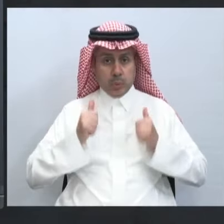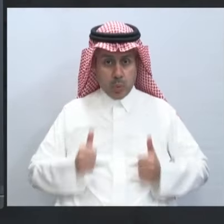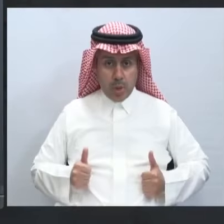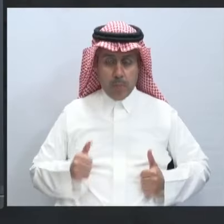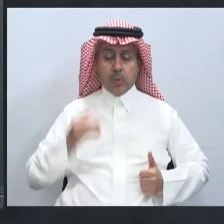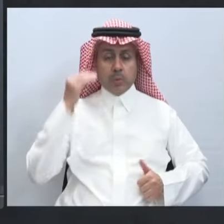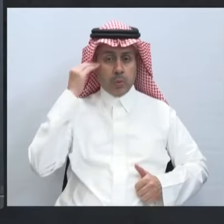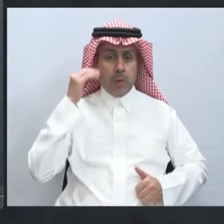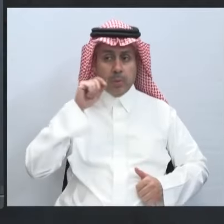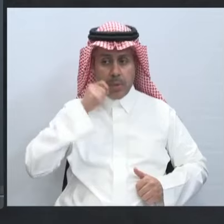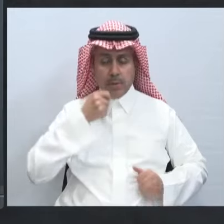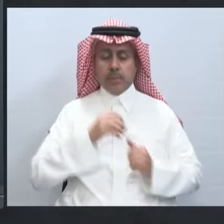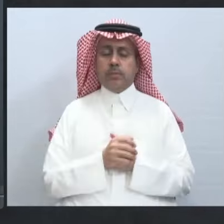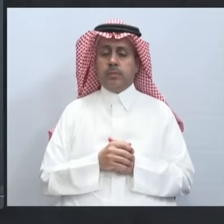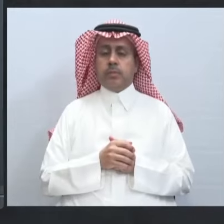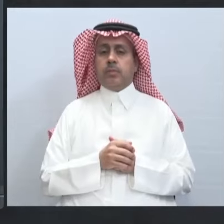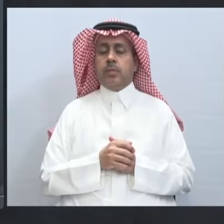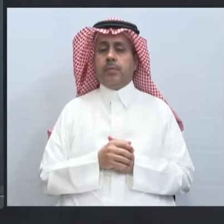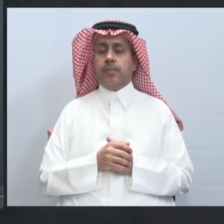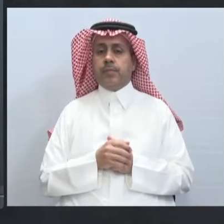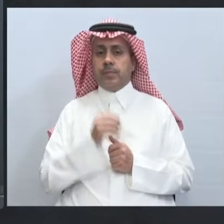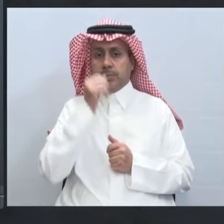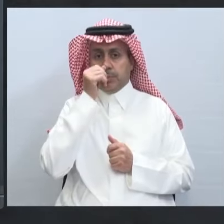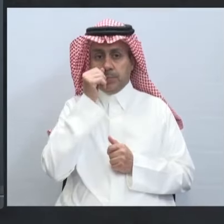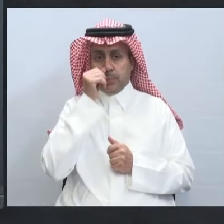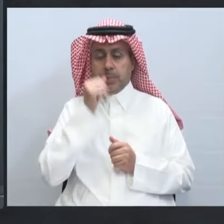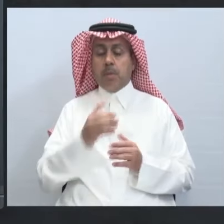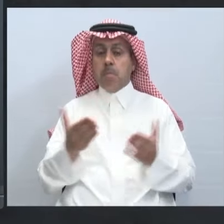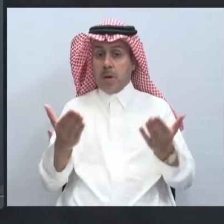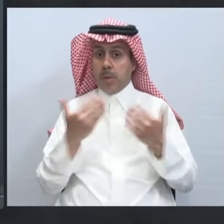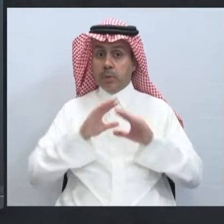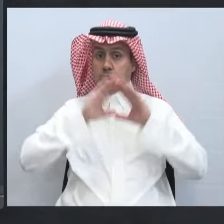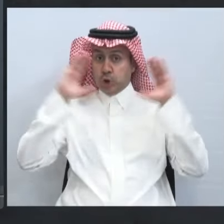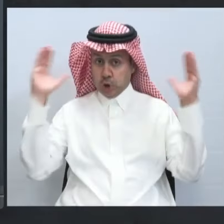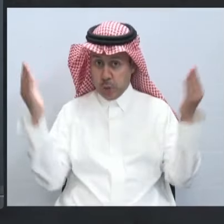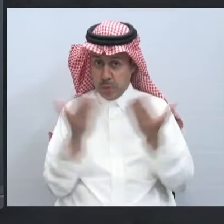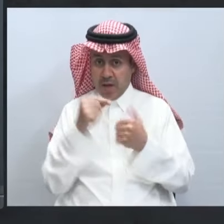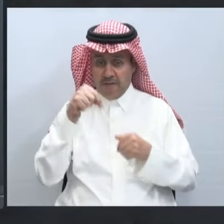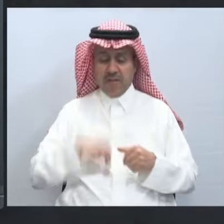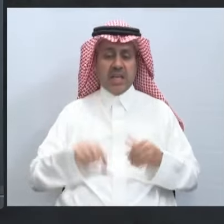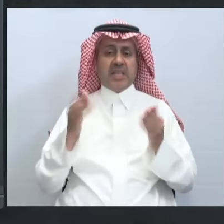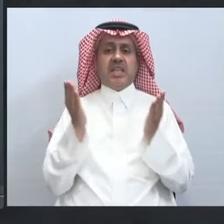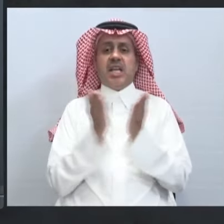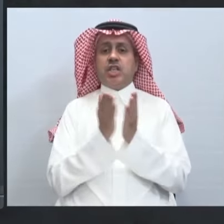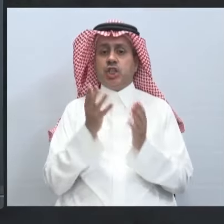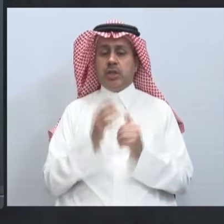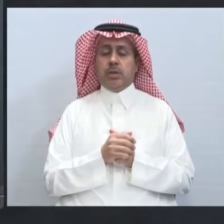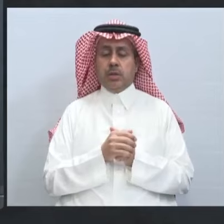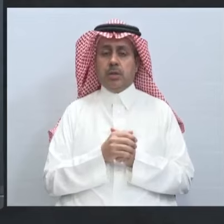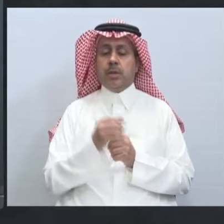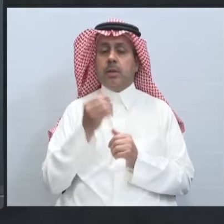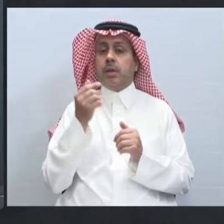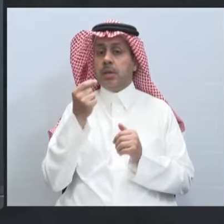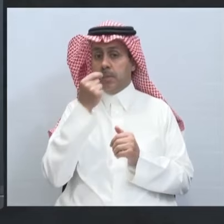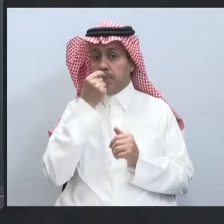ومرحبا بك ابنتي اهلا وسهلا ومرحبا بكم جميعا ابنائي وبناتي في درس جديد من دروس ماده القران